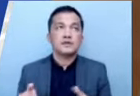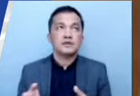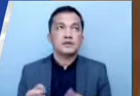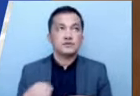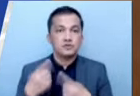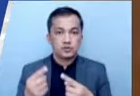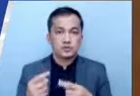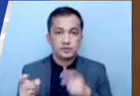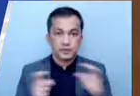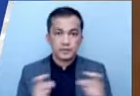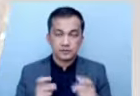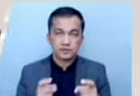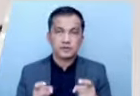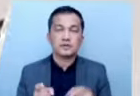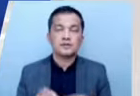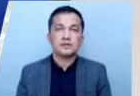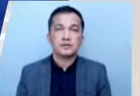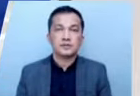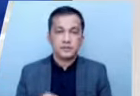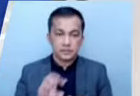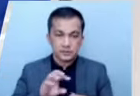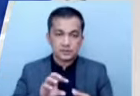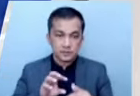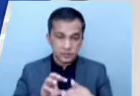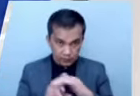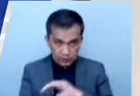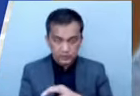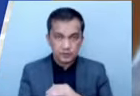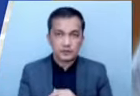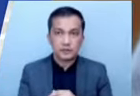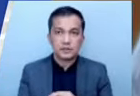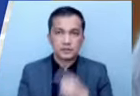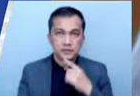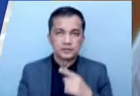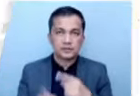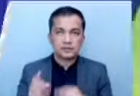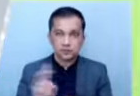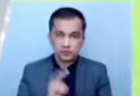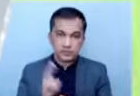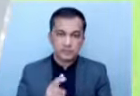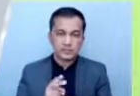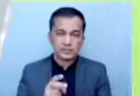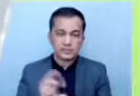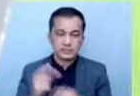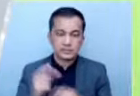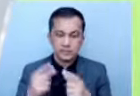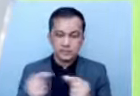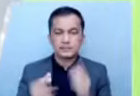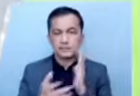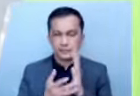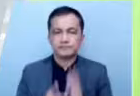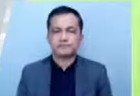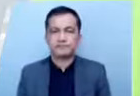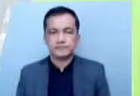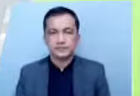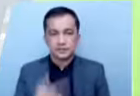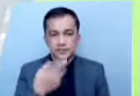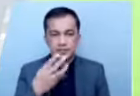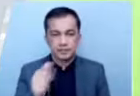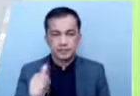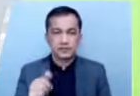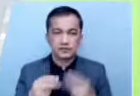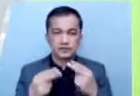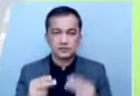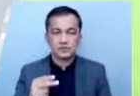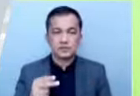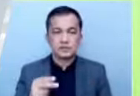operation of the subway. We're using Japanese technology. Subok na yan. Para sa GMA Integrated News, Maki Pulido,